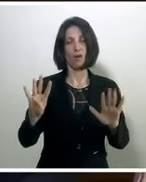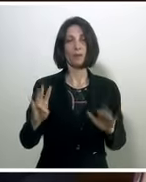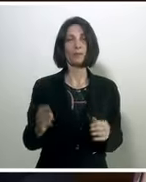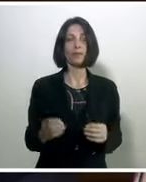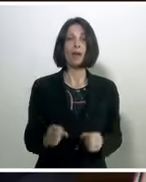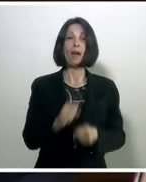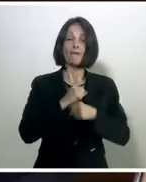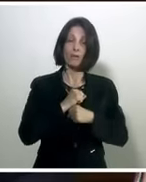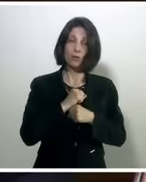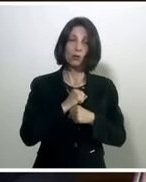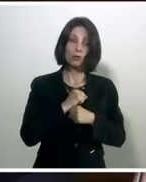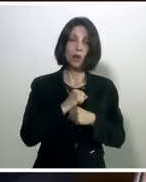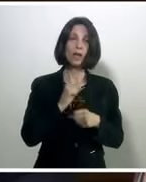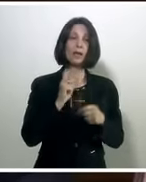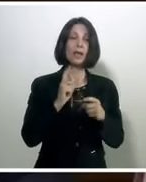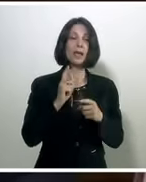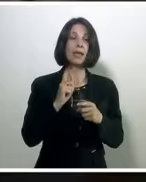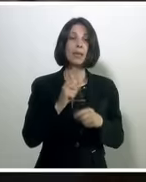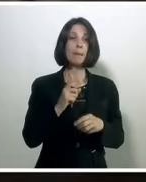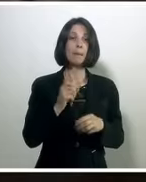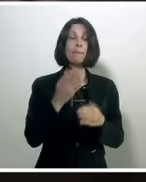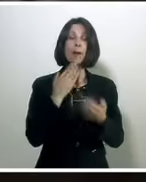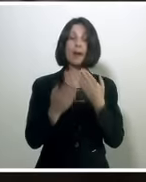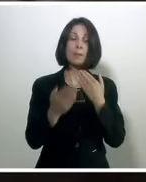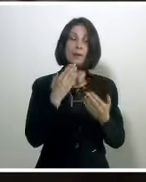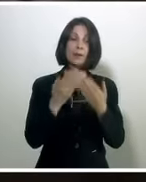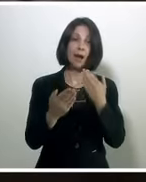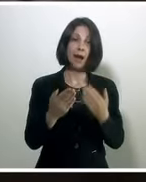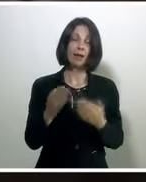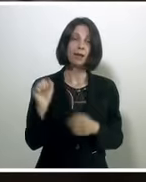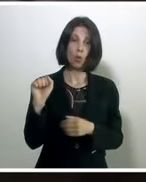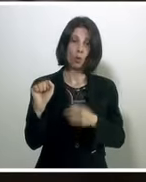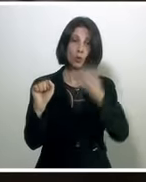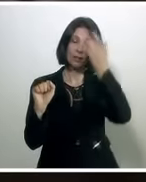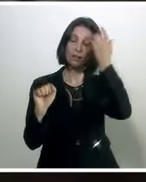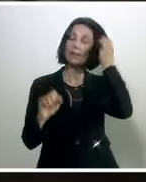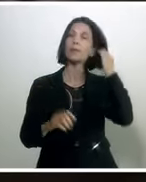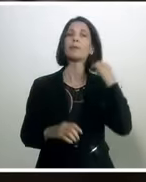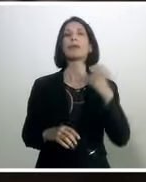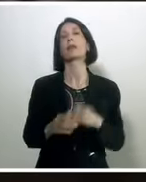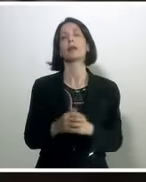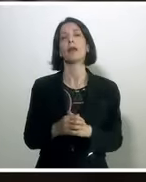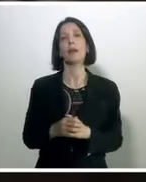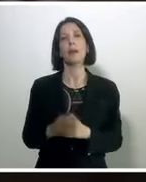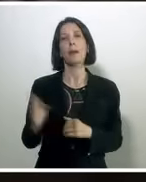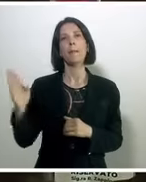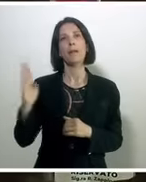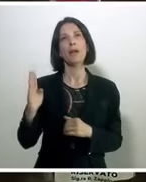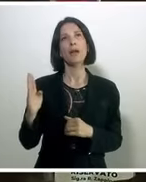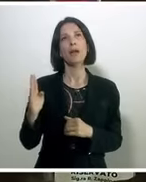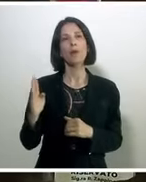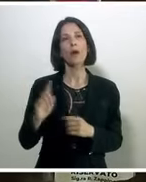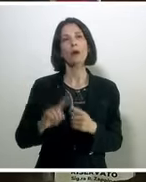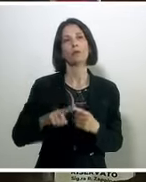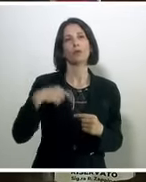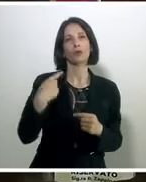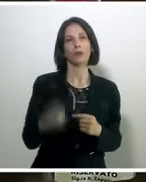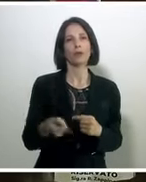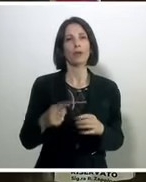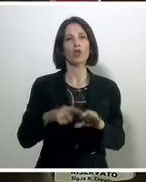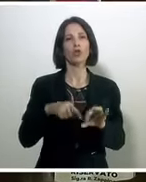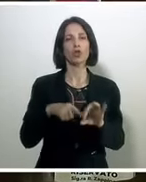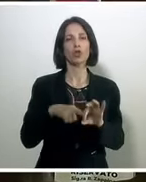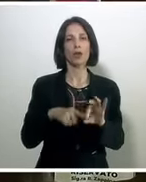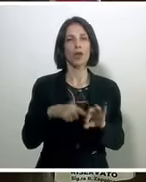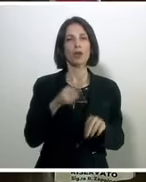comunisti di questo periodo è un'altra lungimirante intuizione di Berlinguer declinata in due successivi interventi nel gennaio del